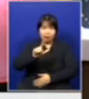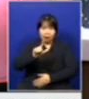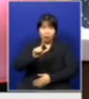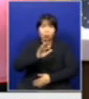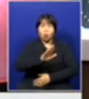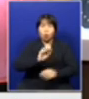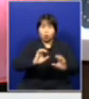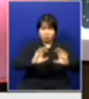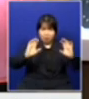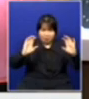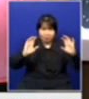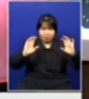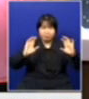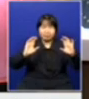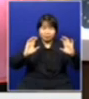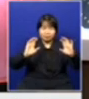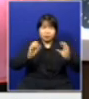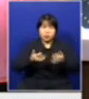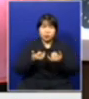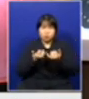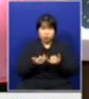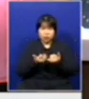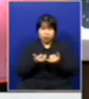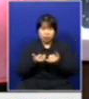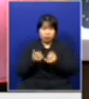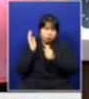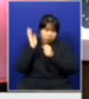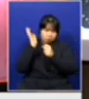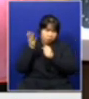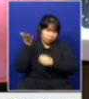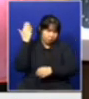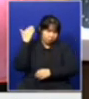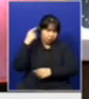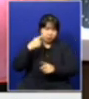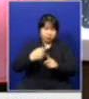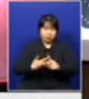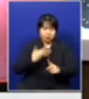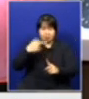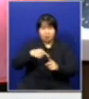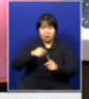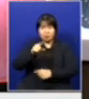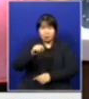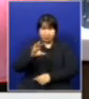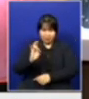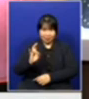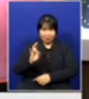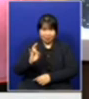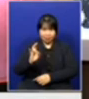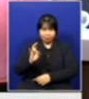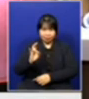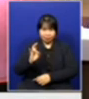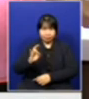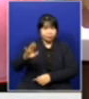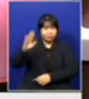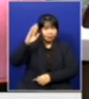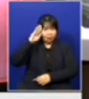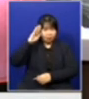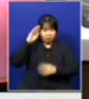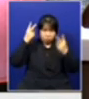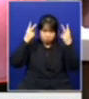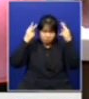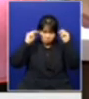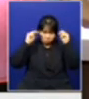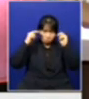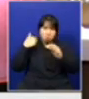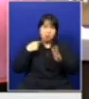าลในการแถลงต่อสภาเมื่อวันที่27พฤษภาคมที่ผ่านมาค่ะพลเอกประยุทธ์จันทร์โอชาได้ให้